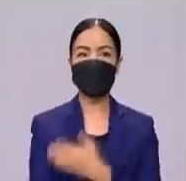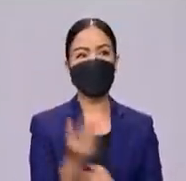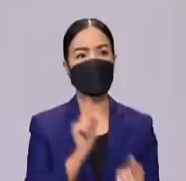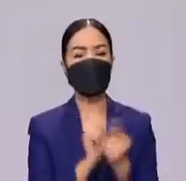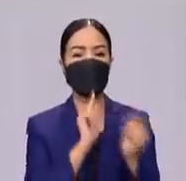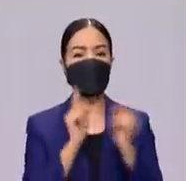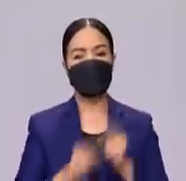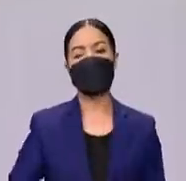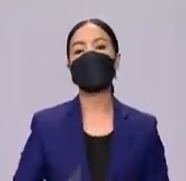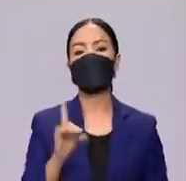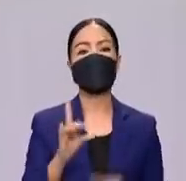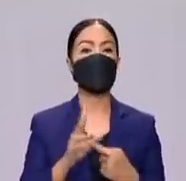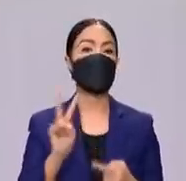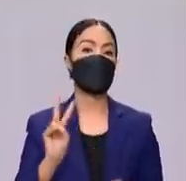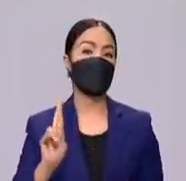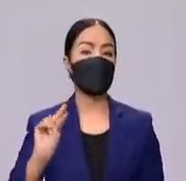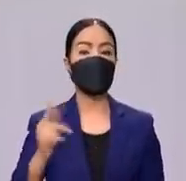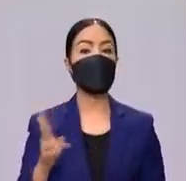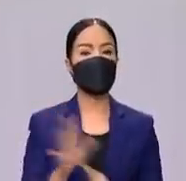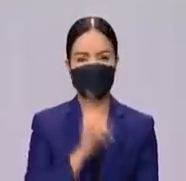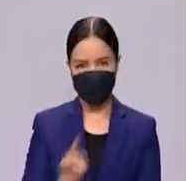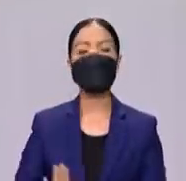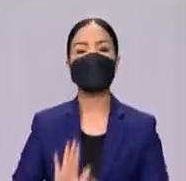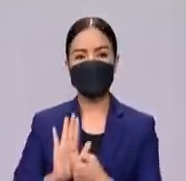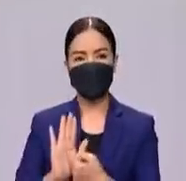รงพิเดชก็บอกค่ะว่ากลายเป็นคดีตัวอย่าง